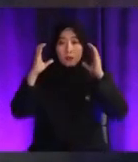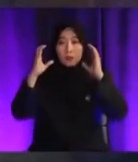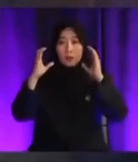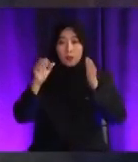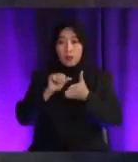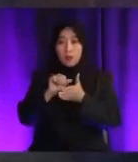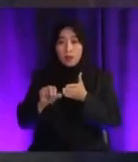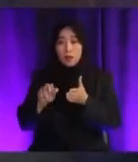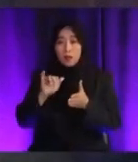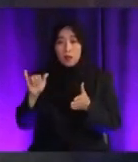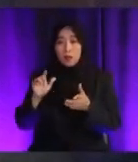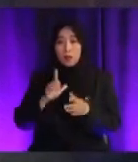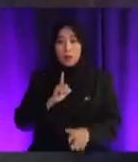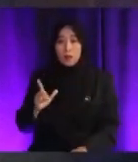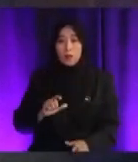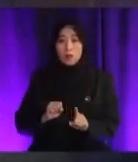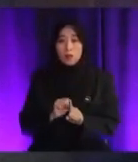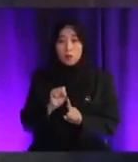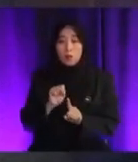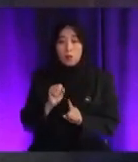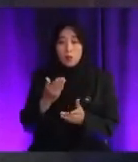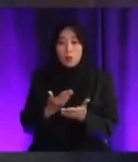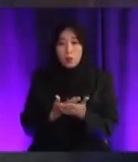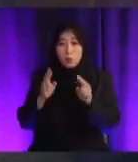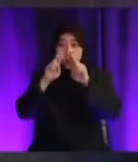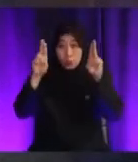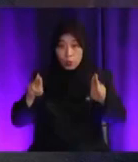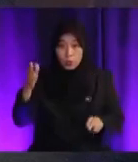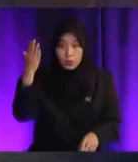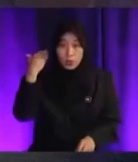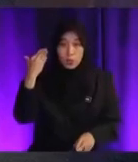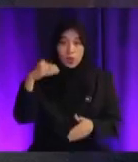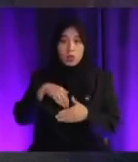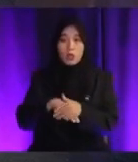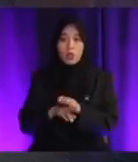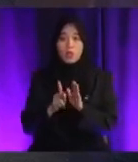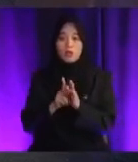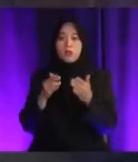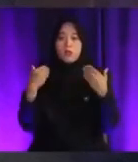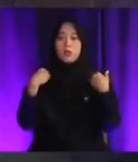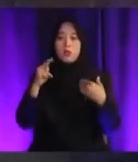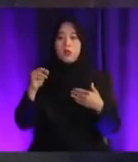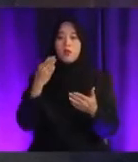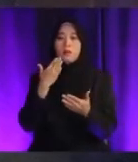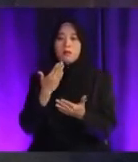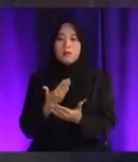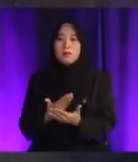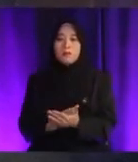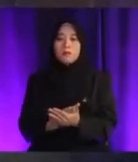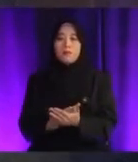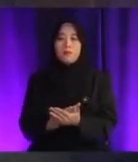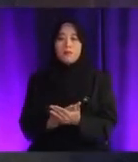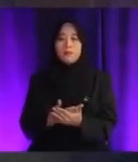kesimpulannya laras suhu kita yang baru saya kita uji kaji tadi dalam keadaan boik cikgu. Betul. Ah. Betul.